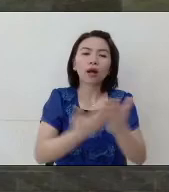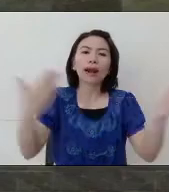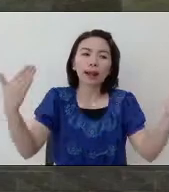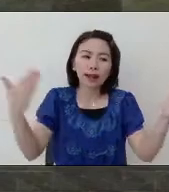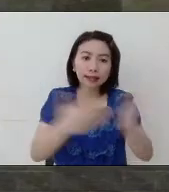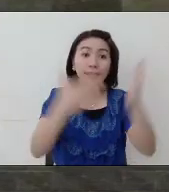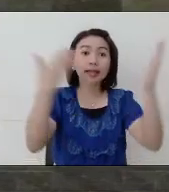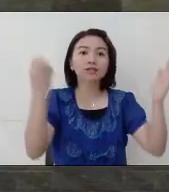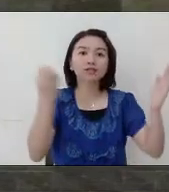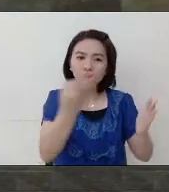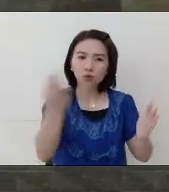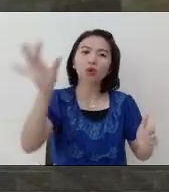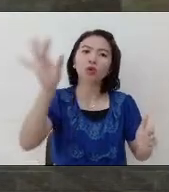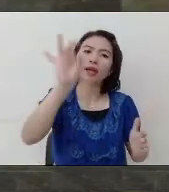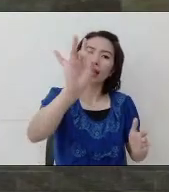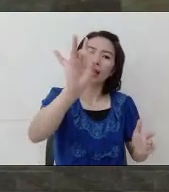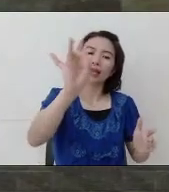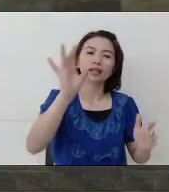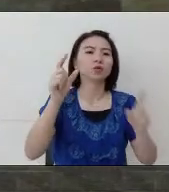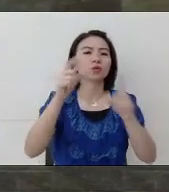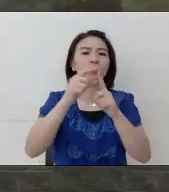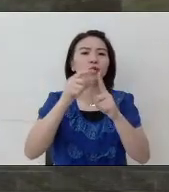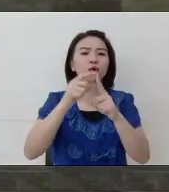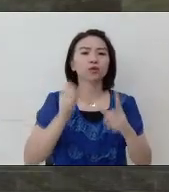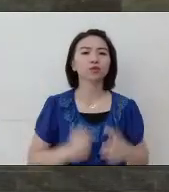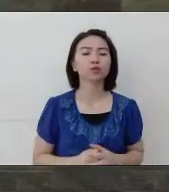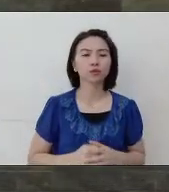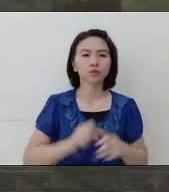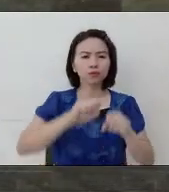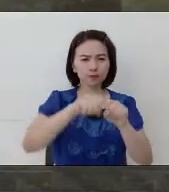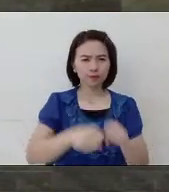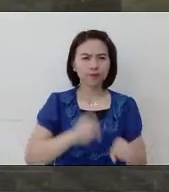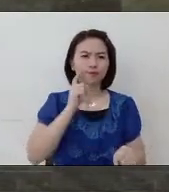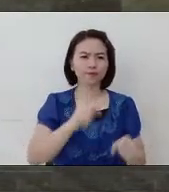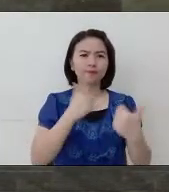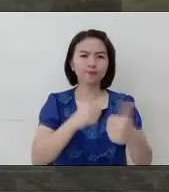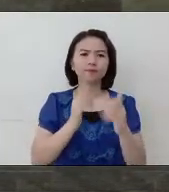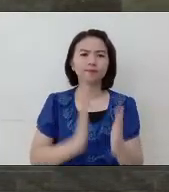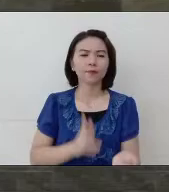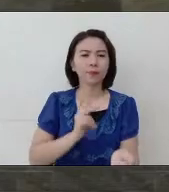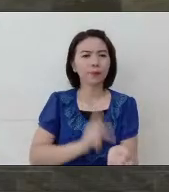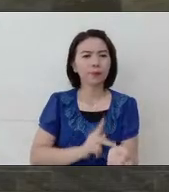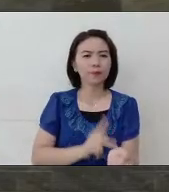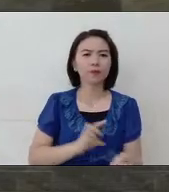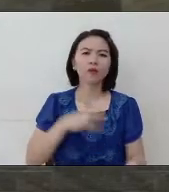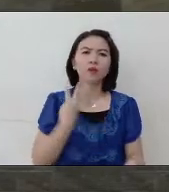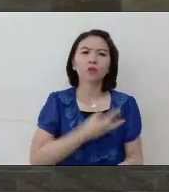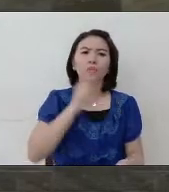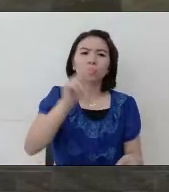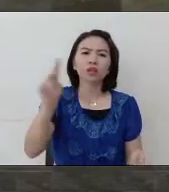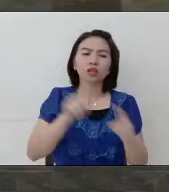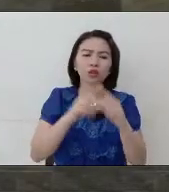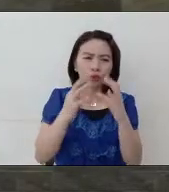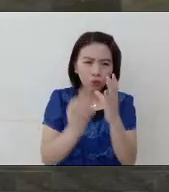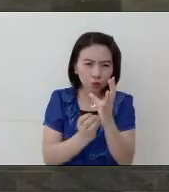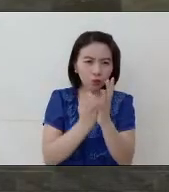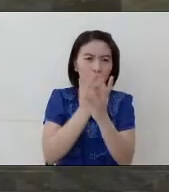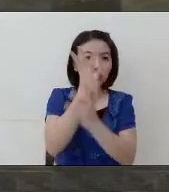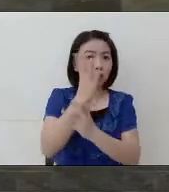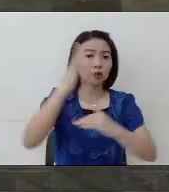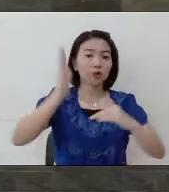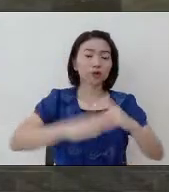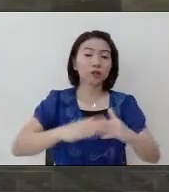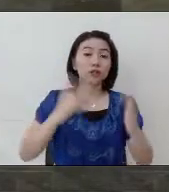Nakuha niyo mga kapatid? So, ang sabi ni Apostol Pablo ay kinakailang lumago po tayo dito. Again,